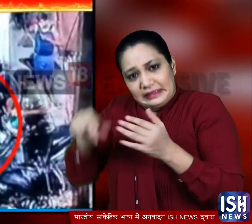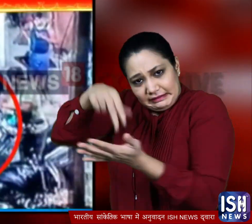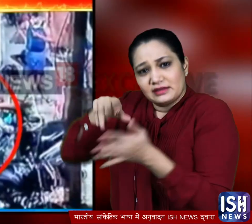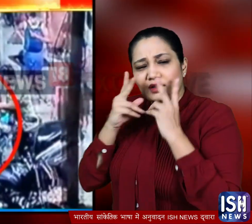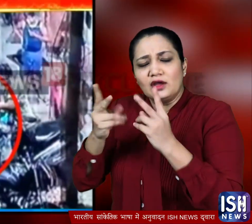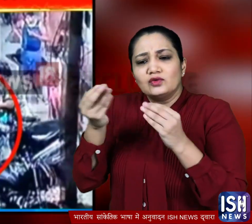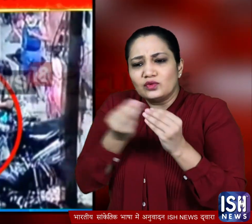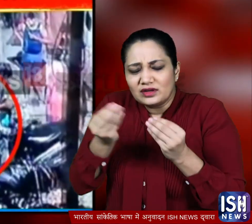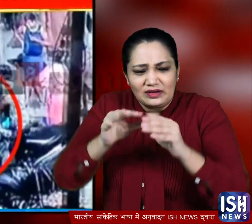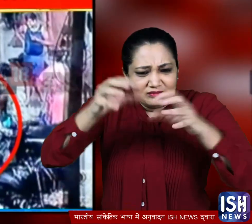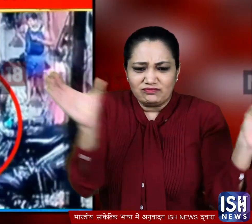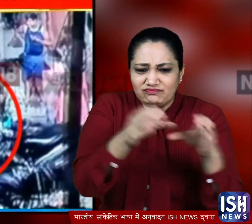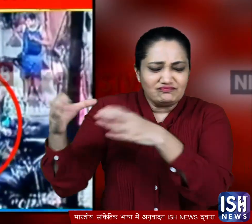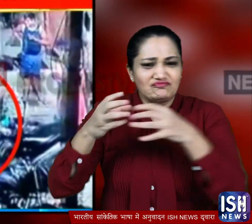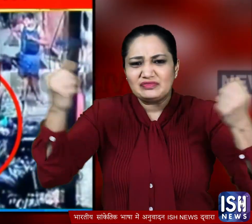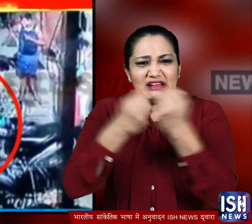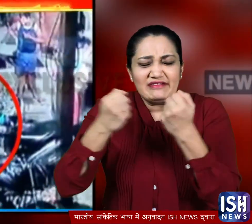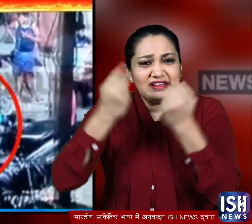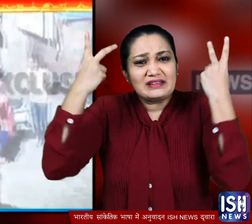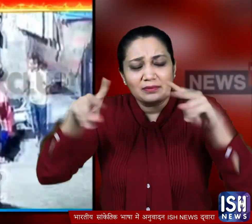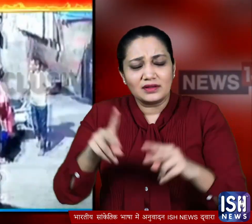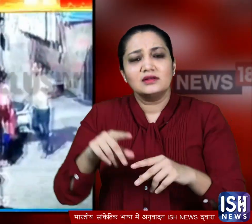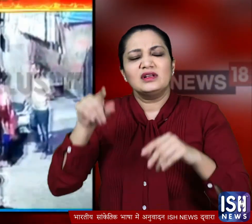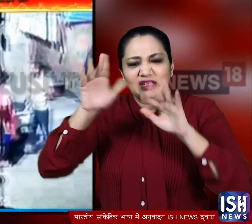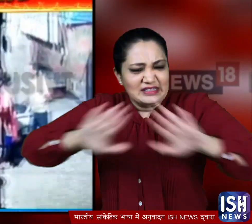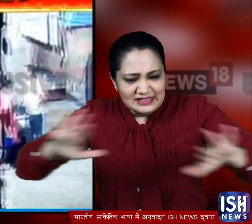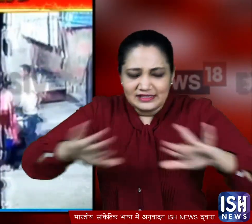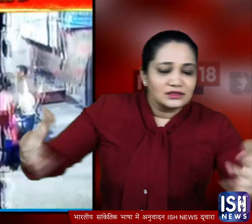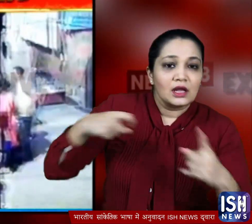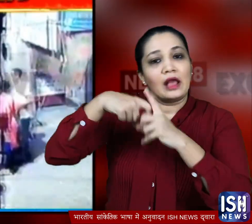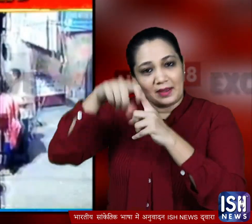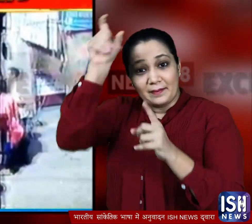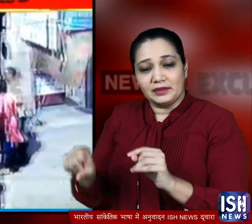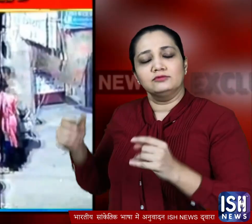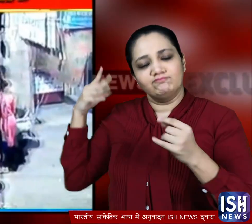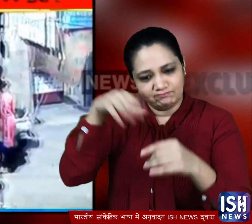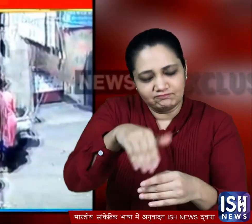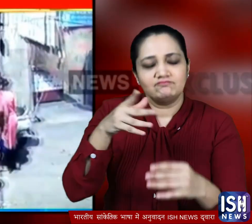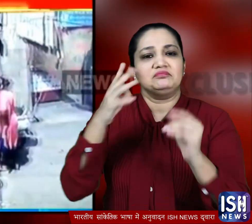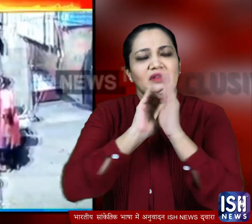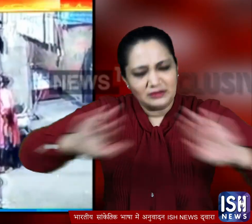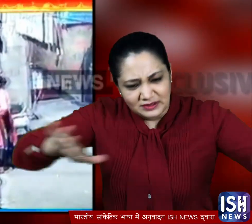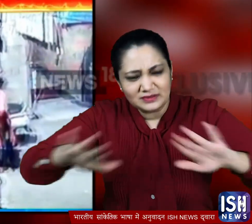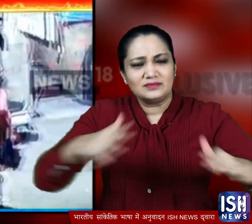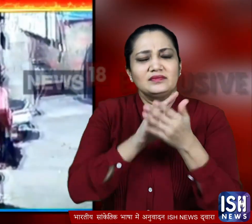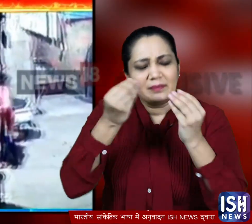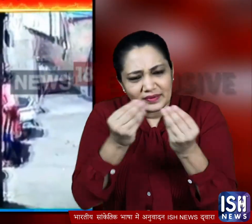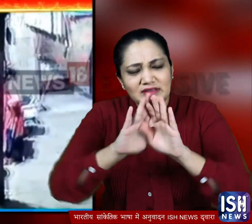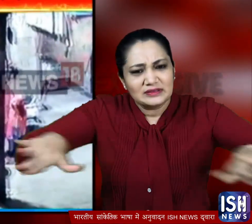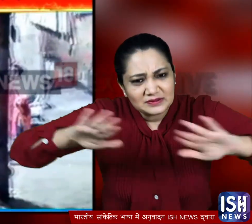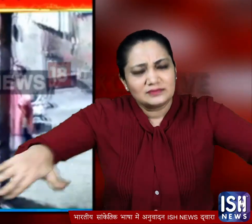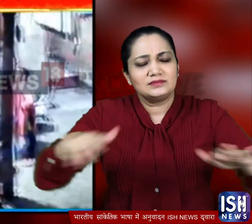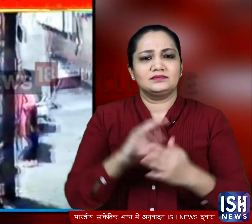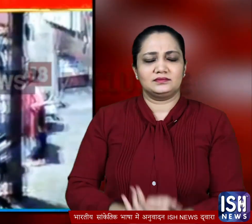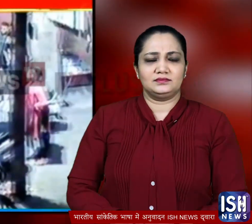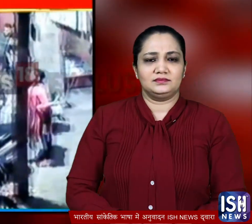था। थोड़ी देर बाद दोनों गुटों में विवाद काफी ज्यादा बढ़ गया, जिसे शांत करवाने के लिए कामेश आगे बढ़ा और उसने दोनों पक्षों के लोगों को वहां से